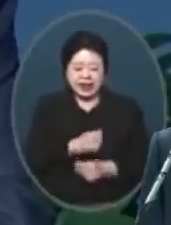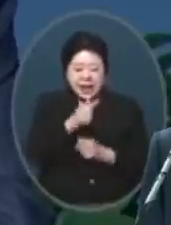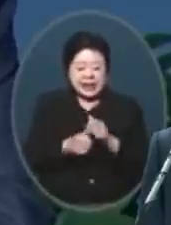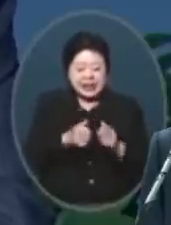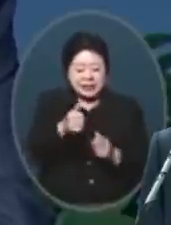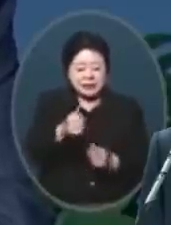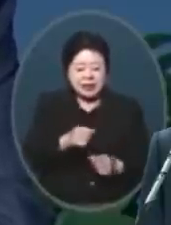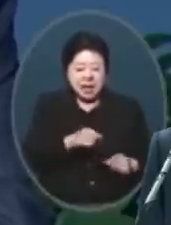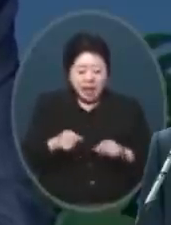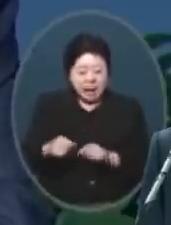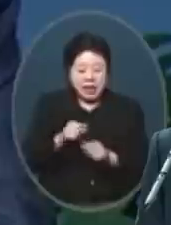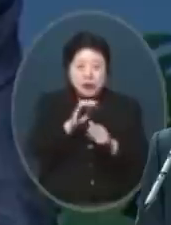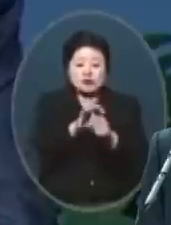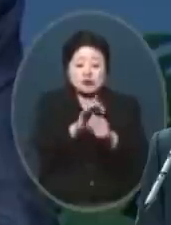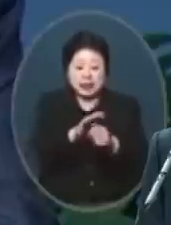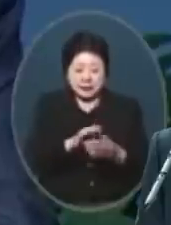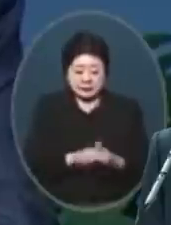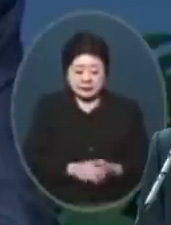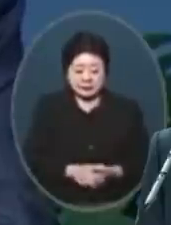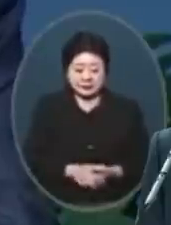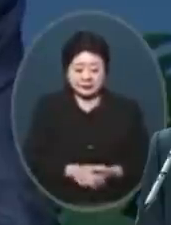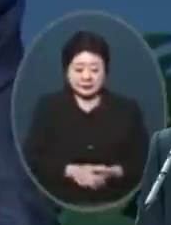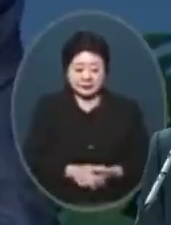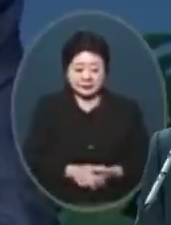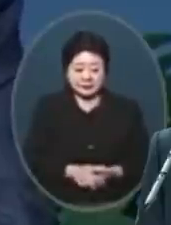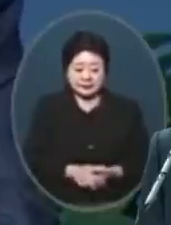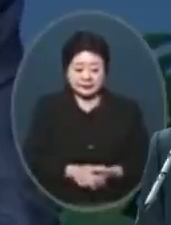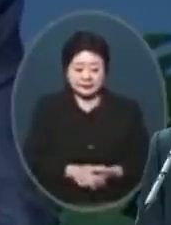하나님이 역사하게 되어 있습니다.